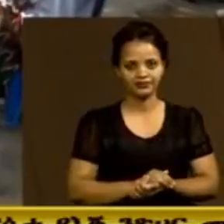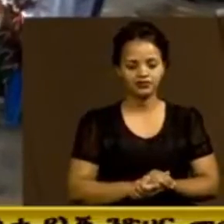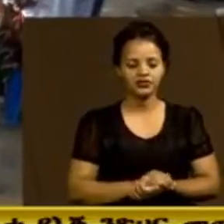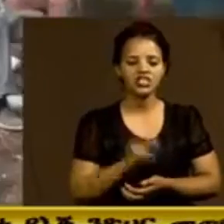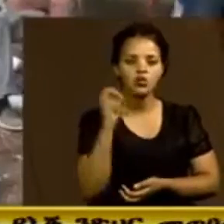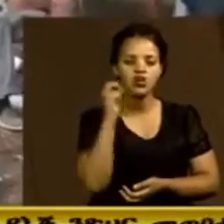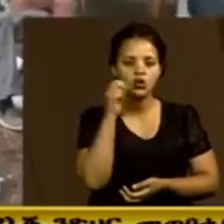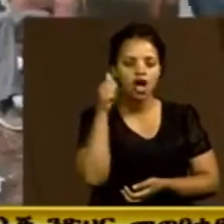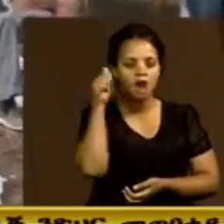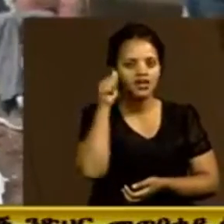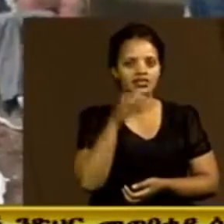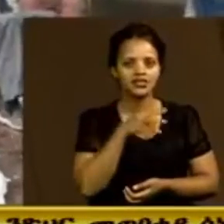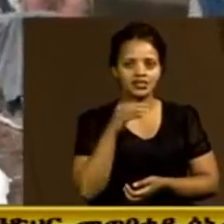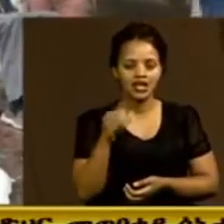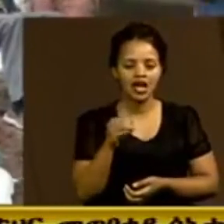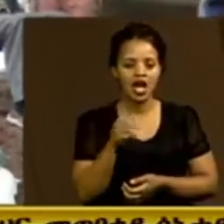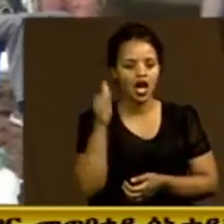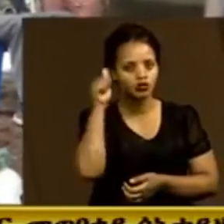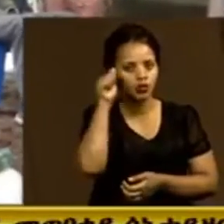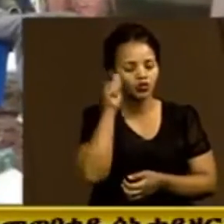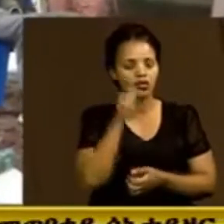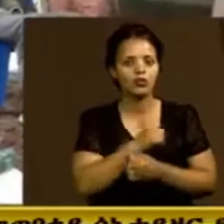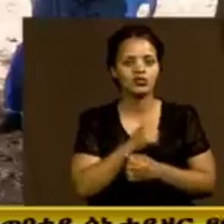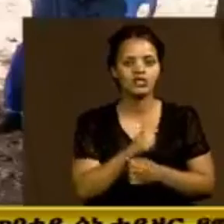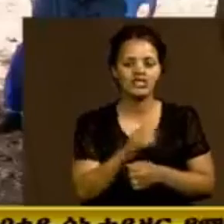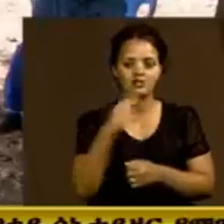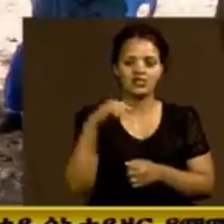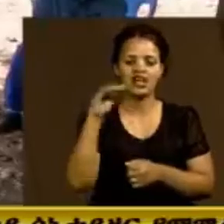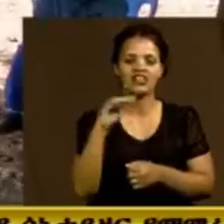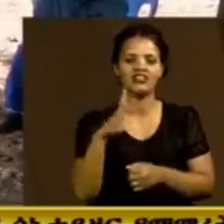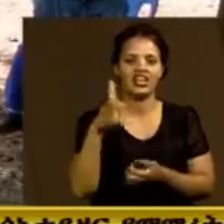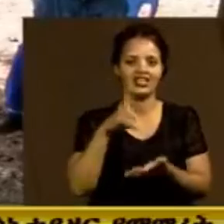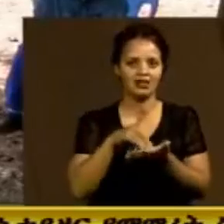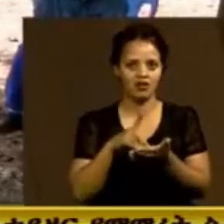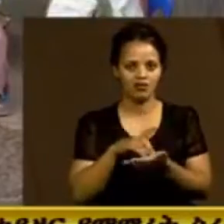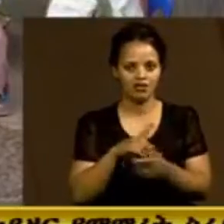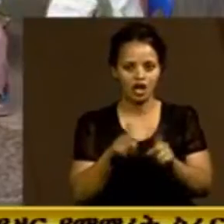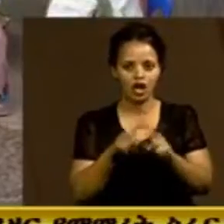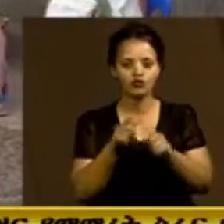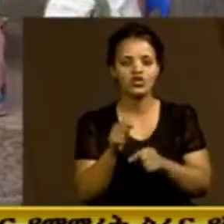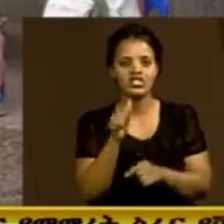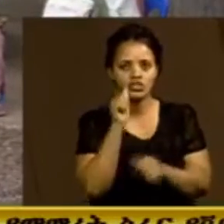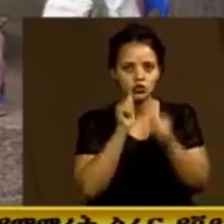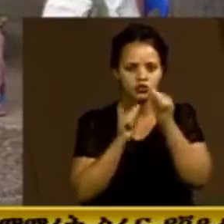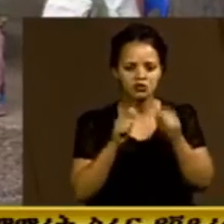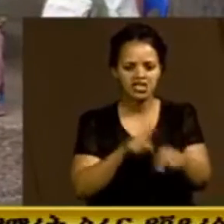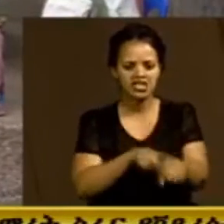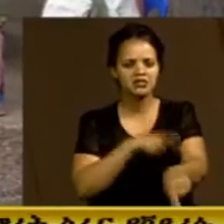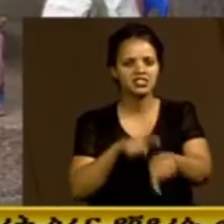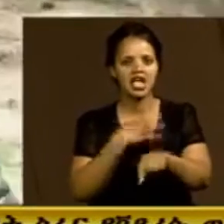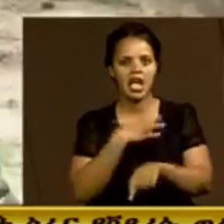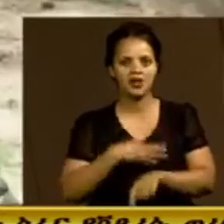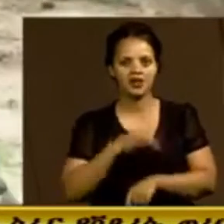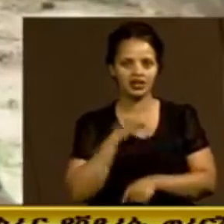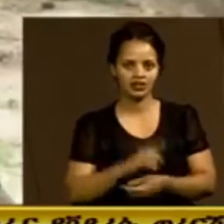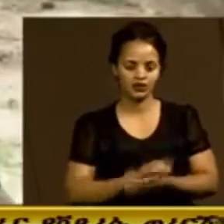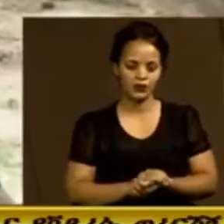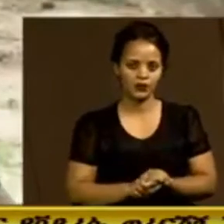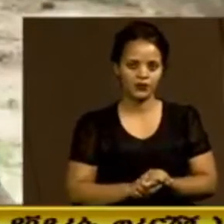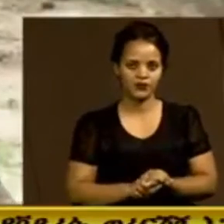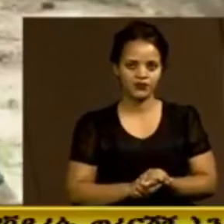ወይዘሮ አማነሽ ኩማና አቶ ንመው ደመቀ የምስራቅ ክፍለ ከተማ ነዋሪና በተለያዩ ድሮችም የረጅም ጊዜ አባል ናቸው።